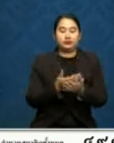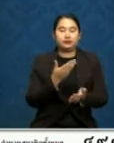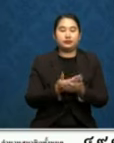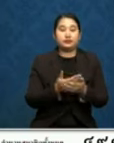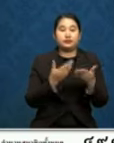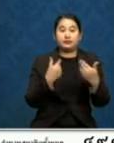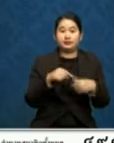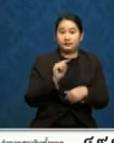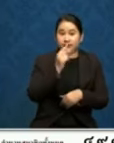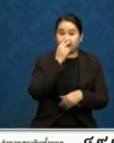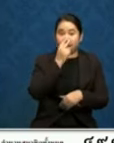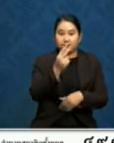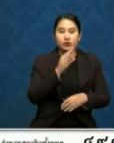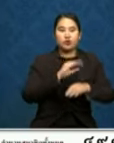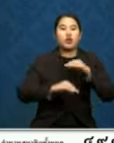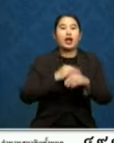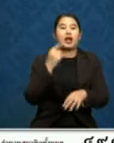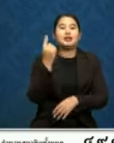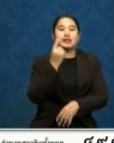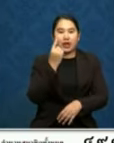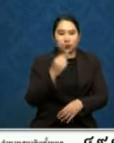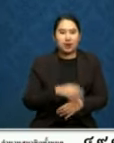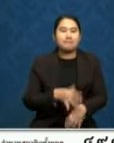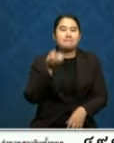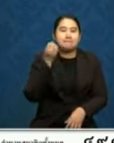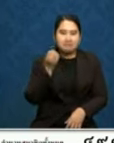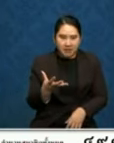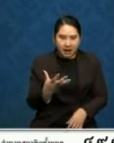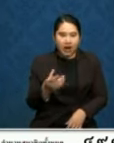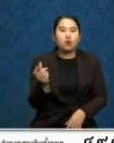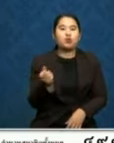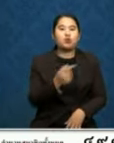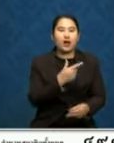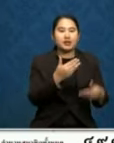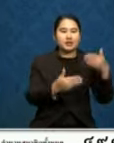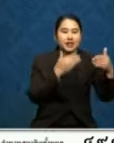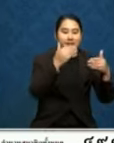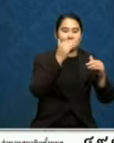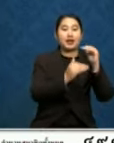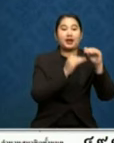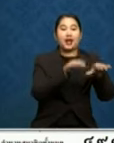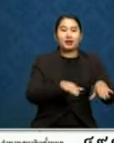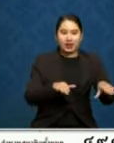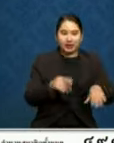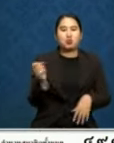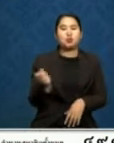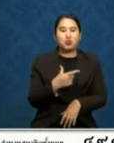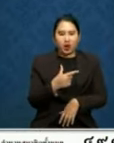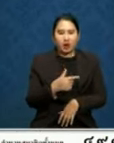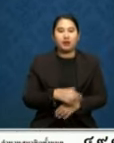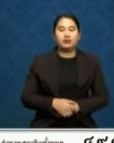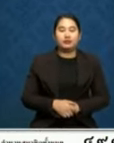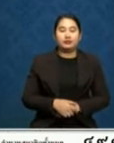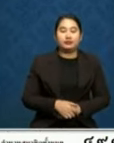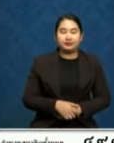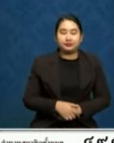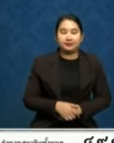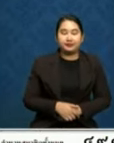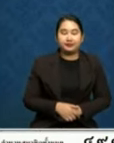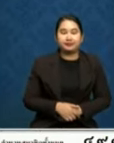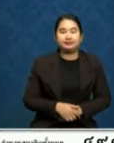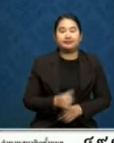นี้นะคะคือโครงการเดียวค่ะเยอะกว่างบที่จัดกิจกรรมพัฒนาของเด็กของกรมพินิจทั้งกรมค่ะเพรา